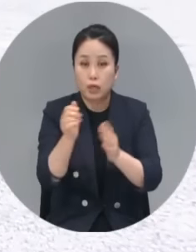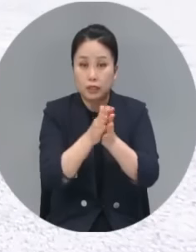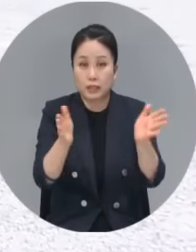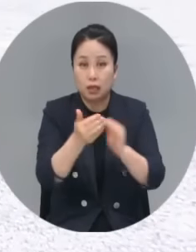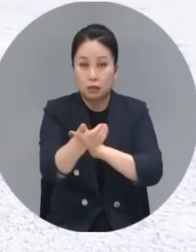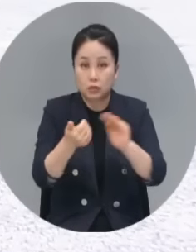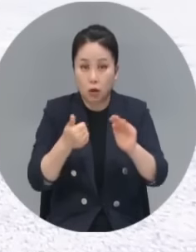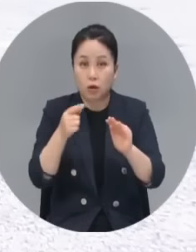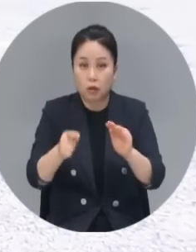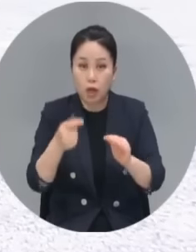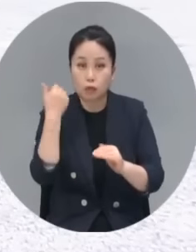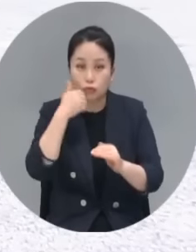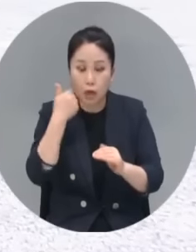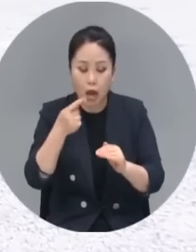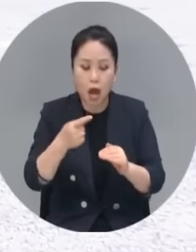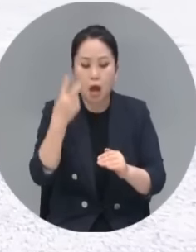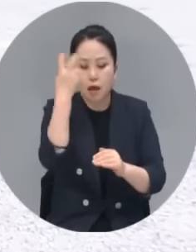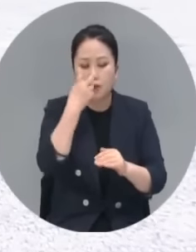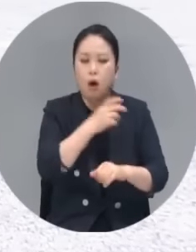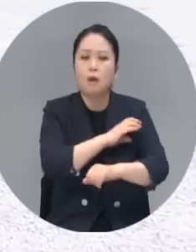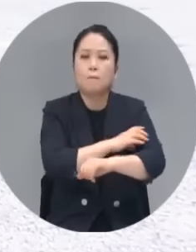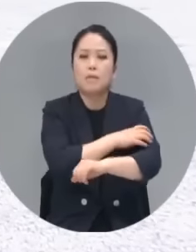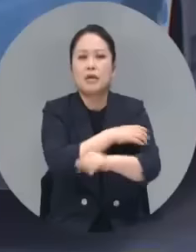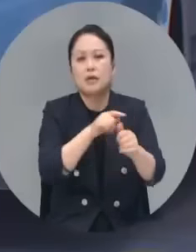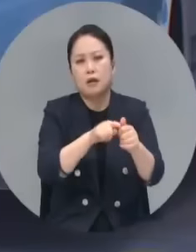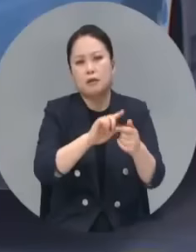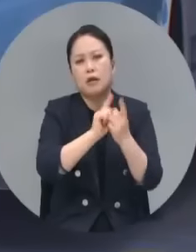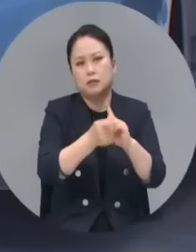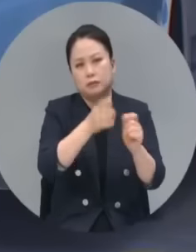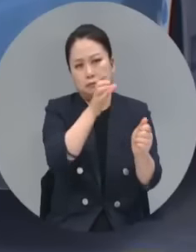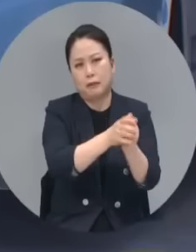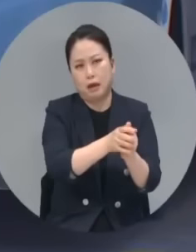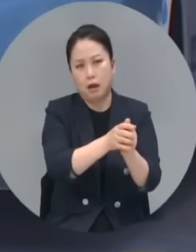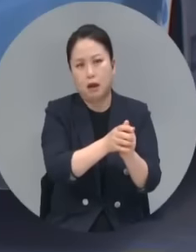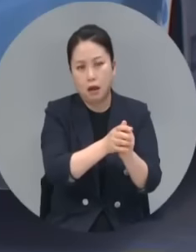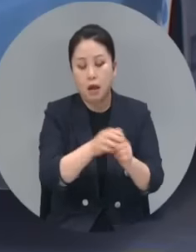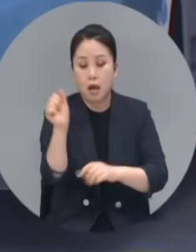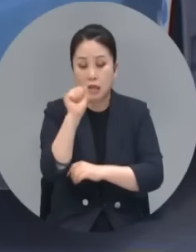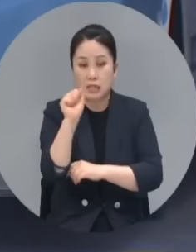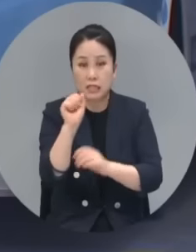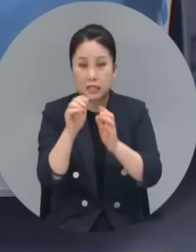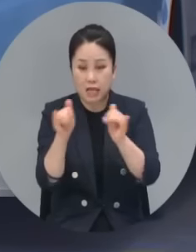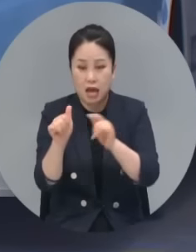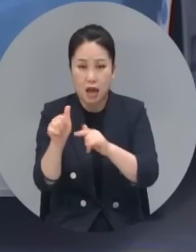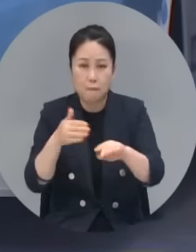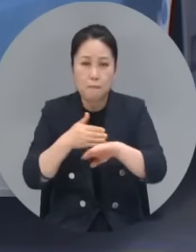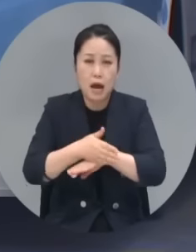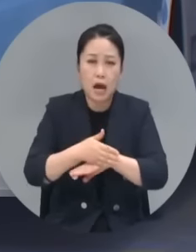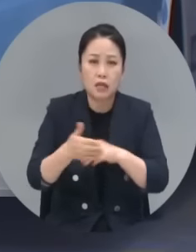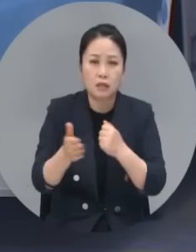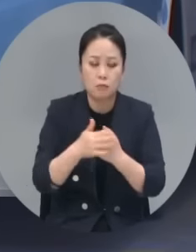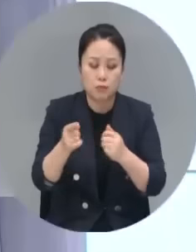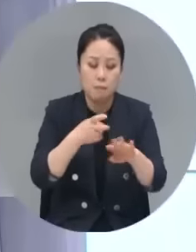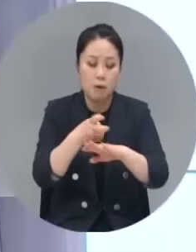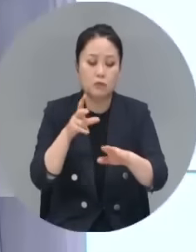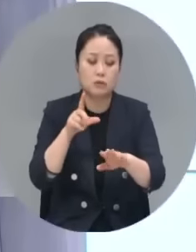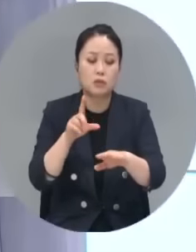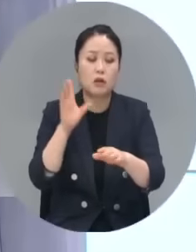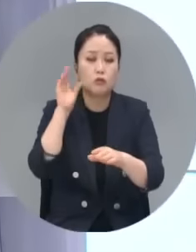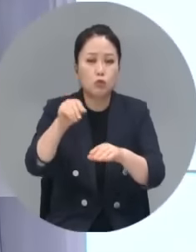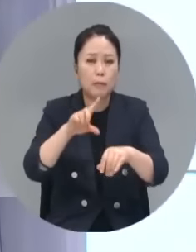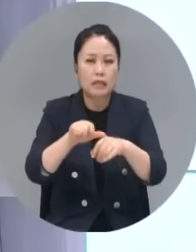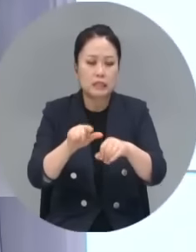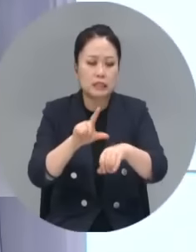버스 기사가 아닌 경비가 대신한 것으로 드러났습니다. 기사가 지각해 이미 버스 출발 시각이 지난 상황에